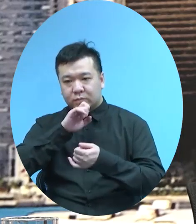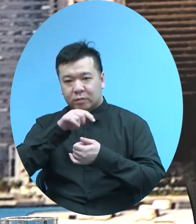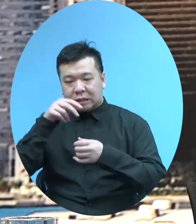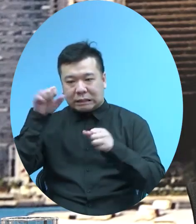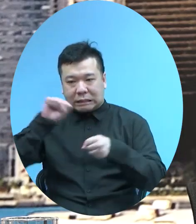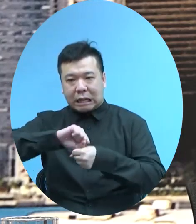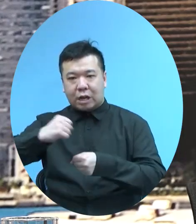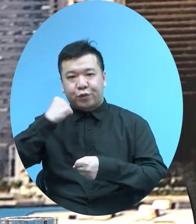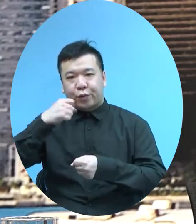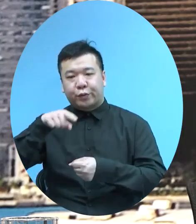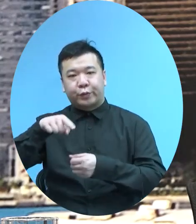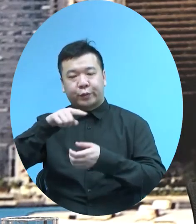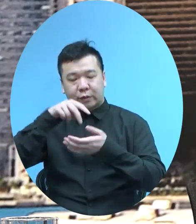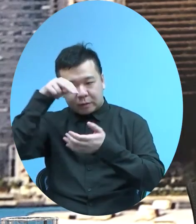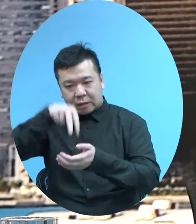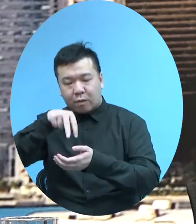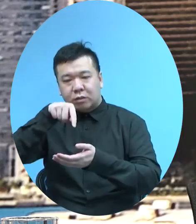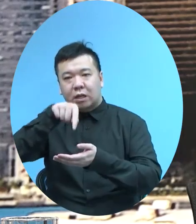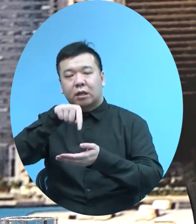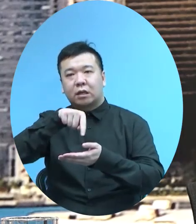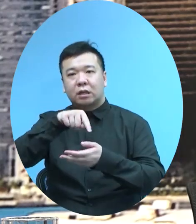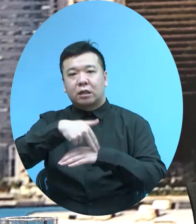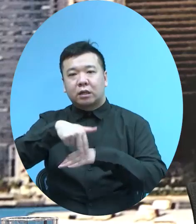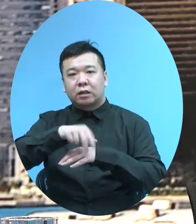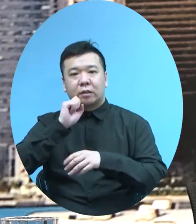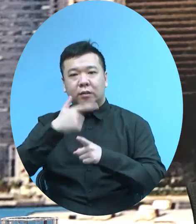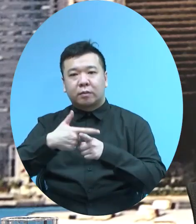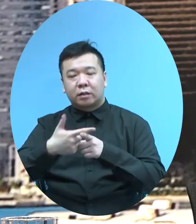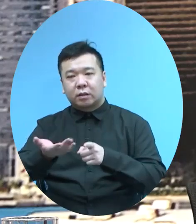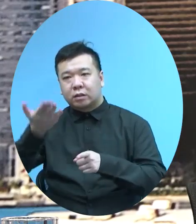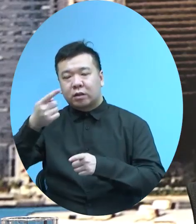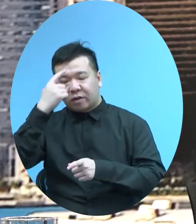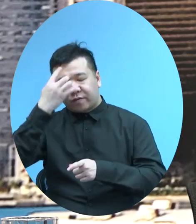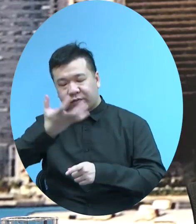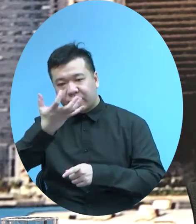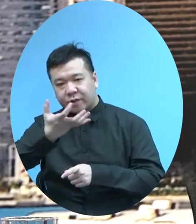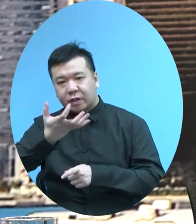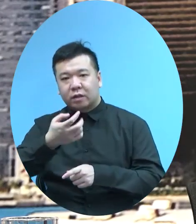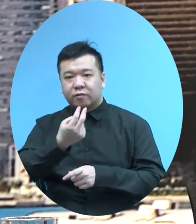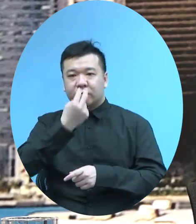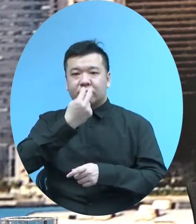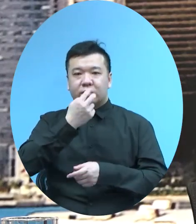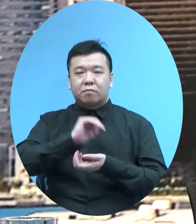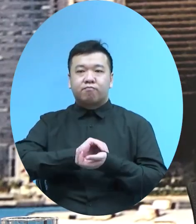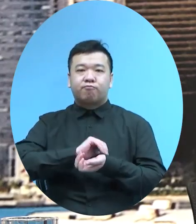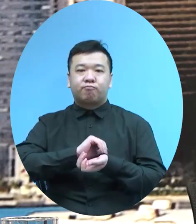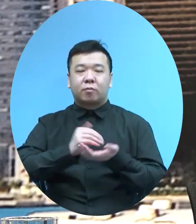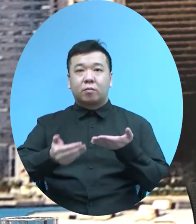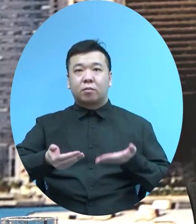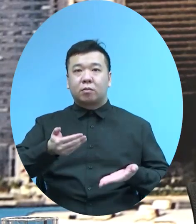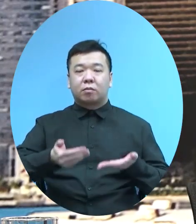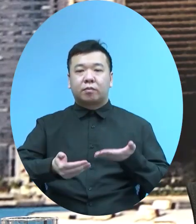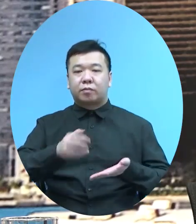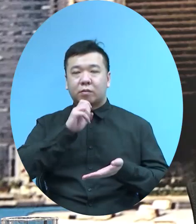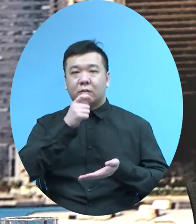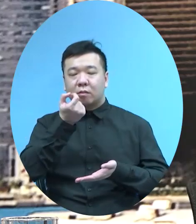劃啦。裏面咧係為咗18歲以上有發燒同呼吸道感染或者咧一啲